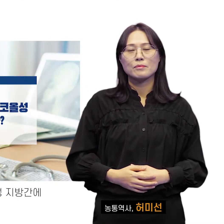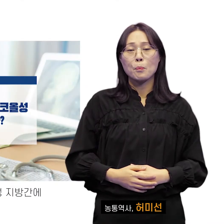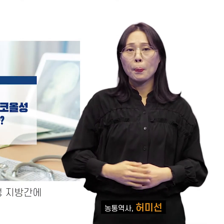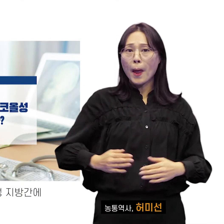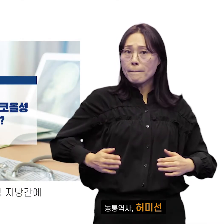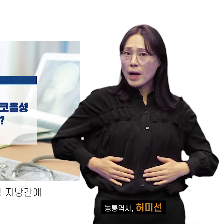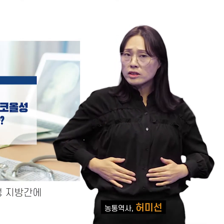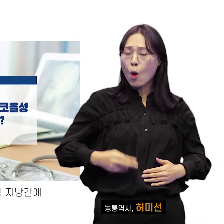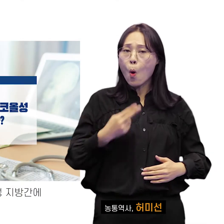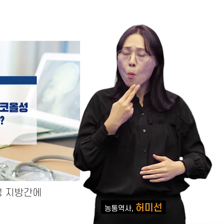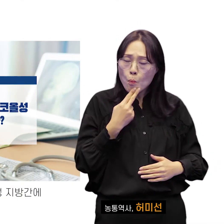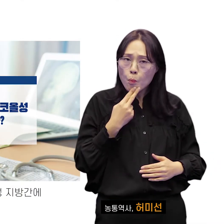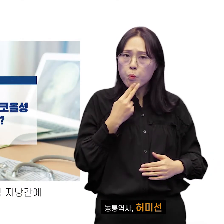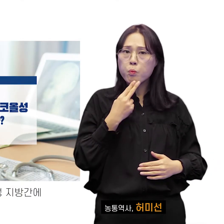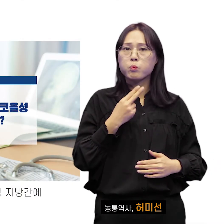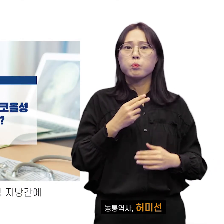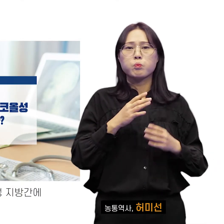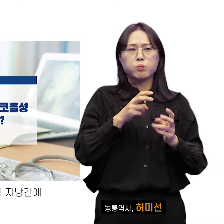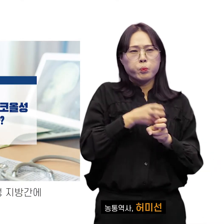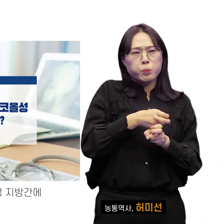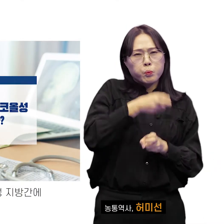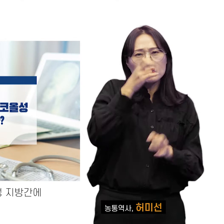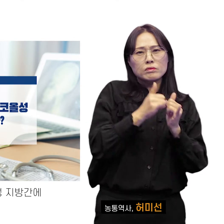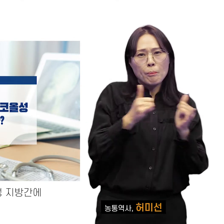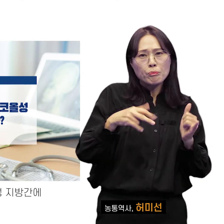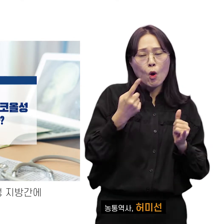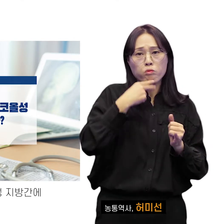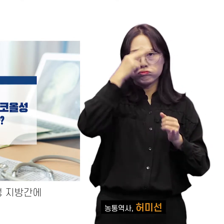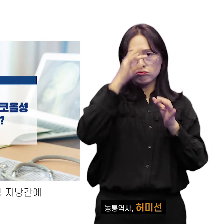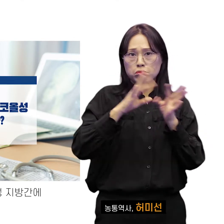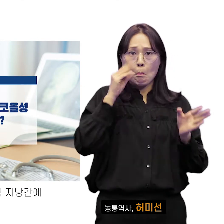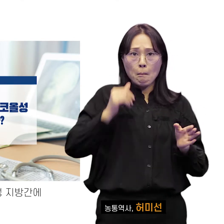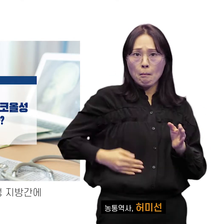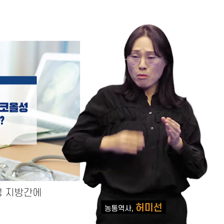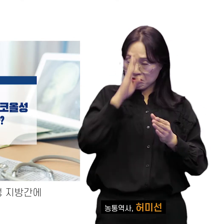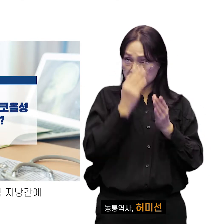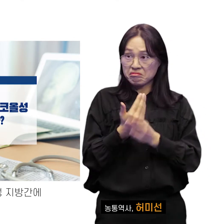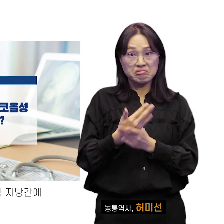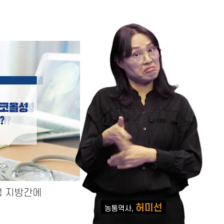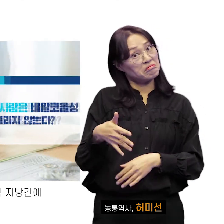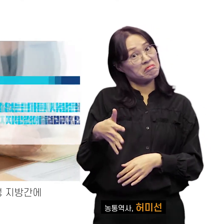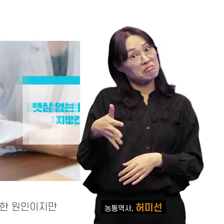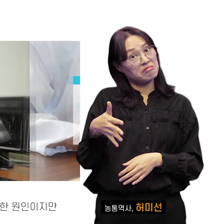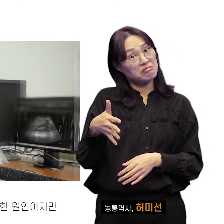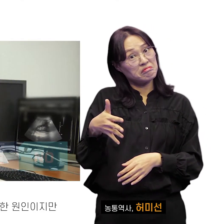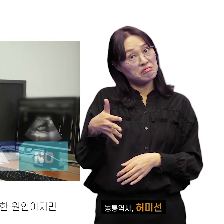뱃살 없는 마른 사람은 비알코올성 지방간에 걸리지 않나요?